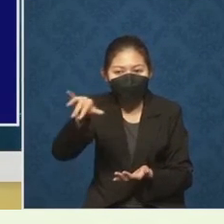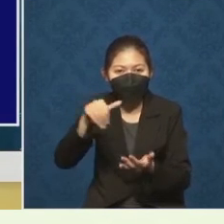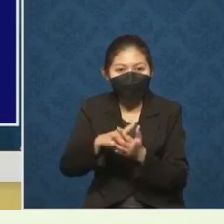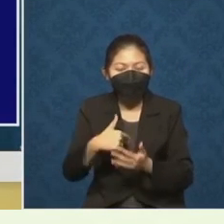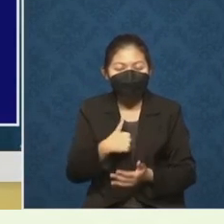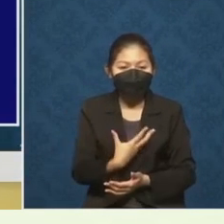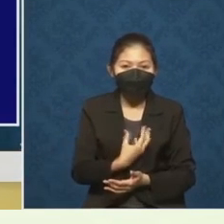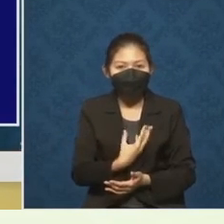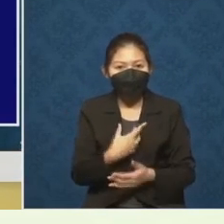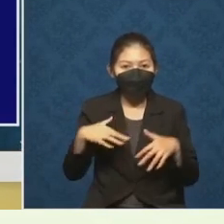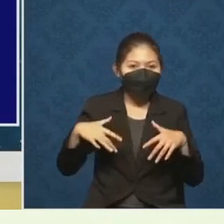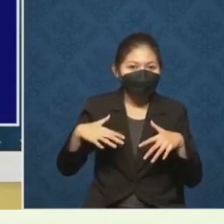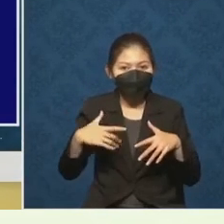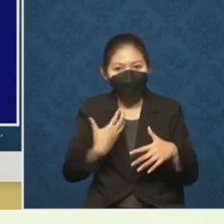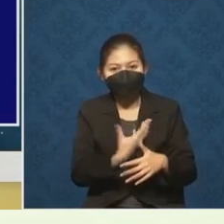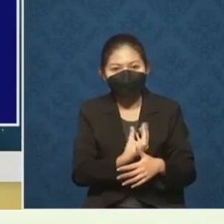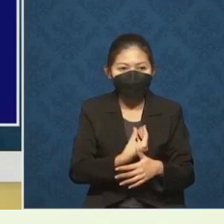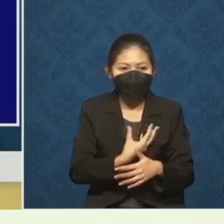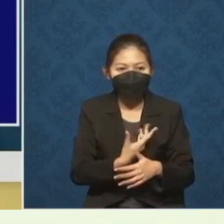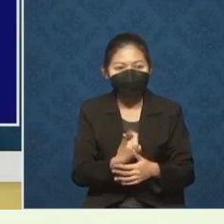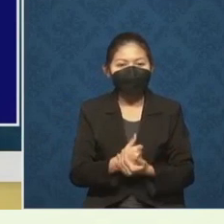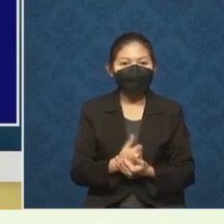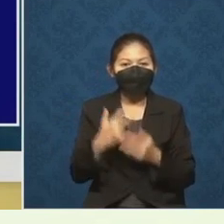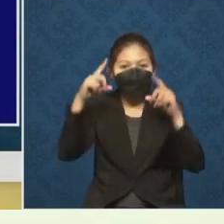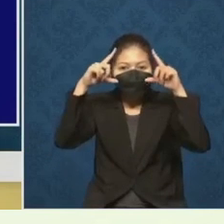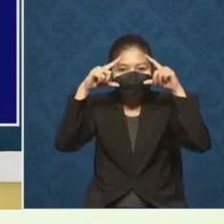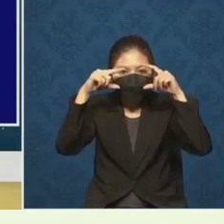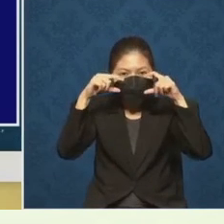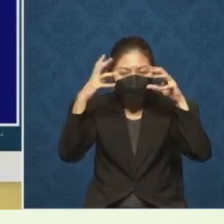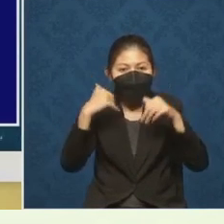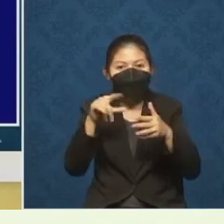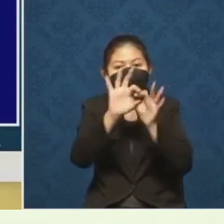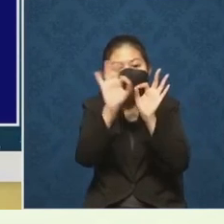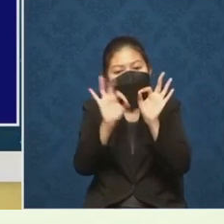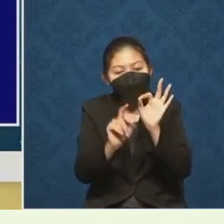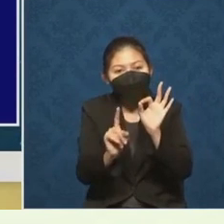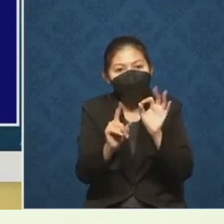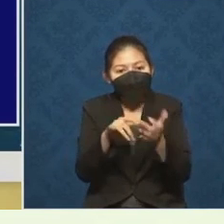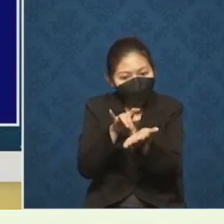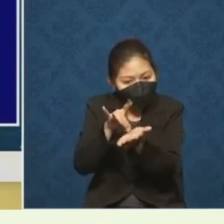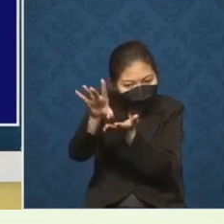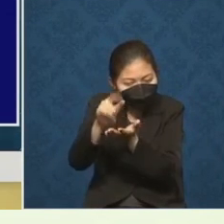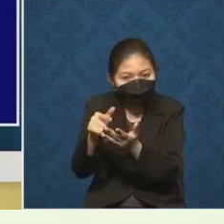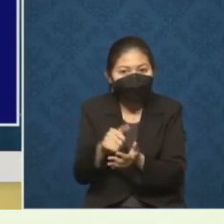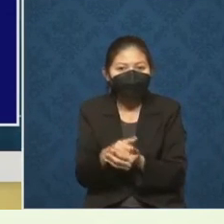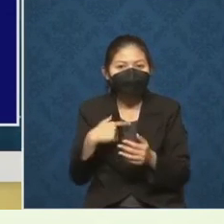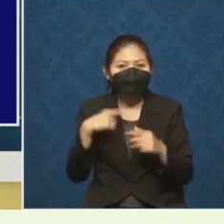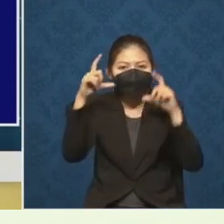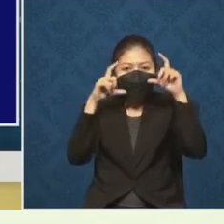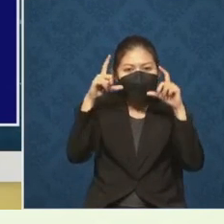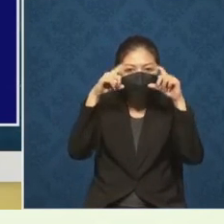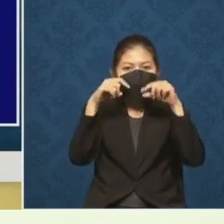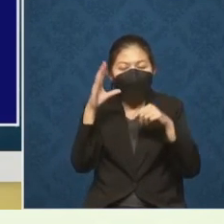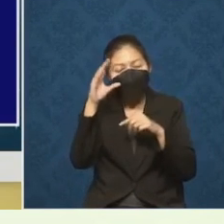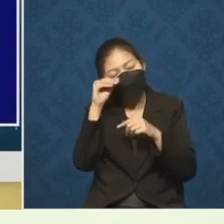ดูสิครับจิตใจหวั่นไหวเขาเขียนไว้ไงก็ถูกไล่เพ้อหน้าตาผมเหมือนคนนอนไม่หลับน